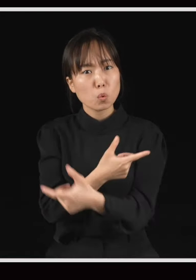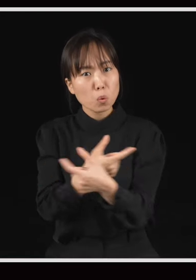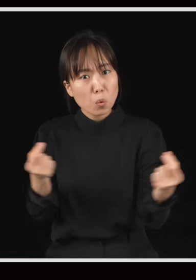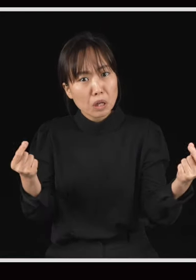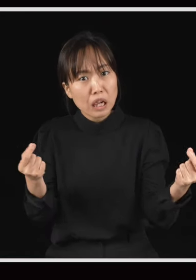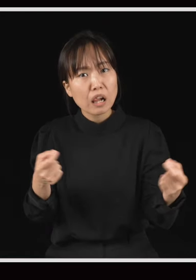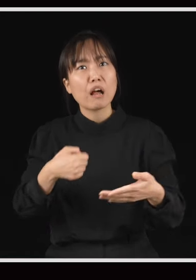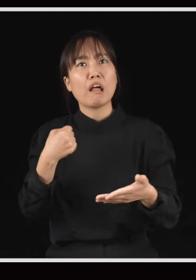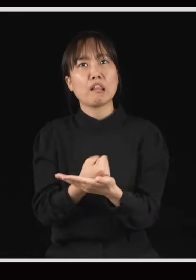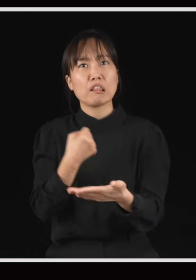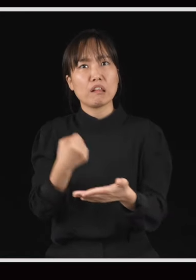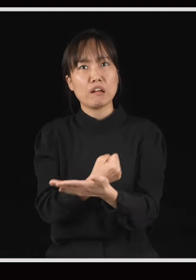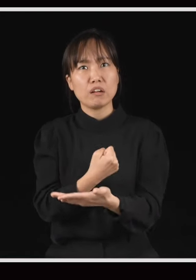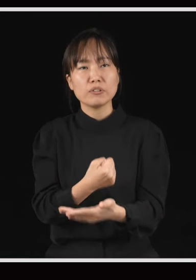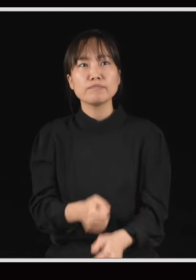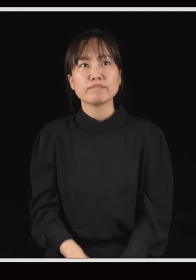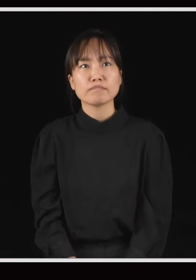그렇게 될 수밖에 없습니다.